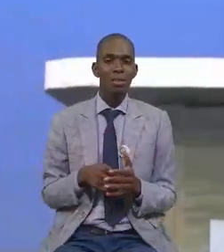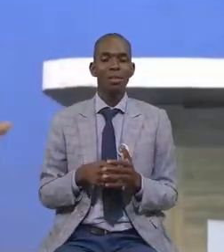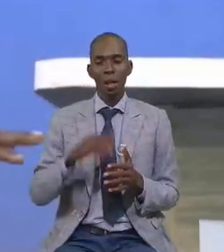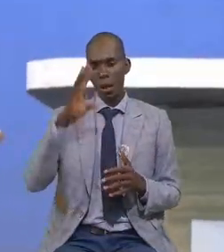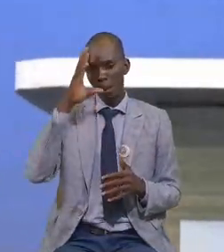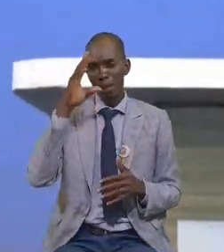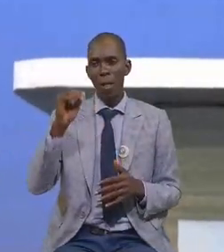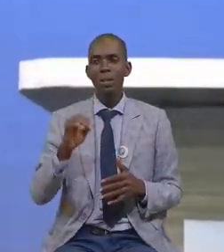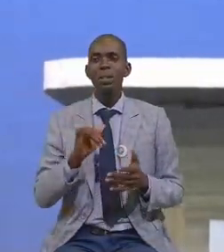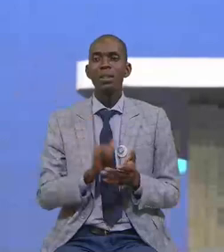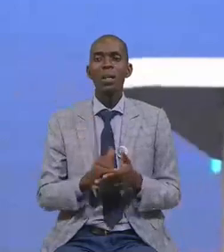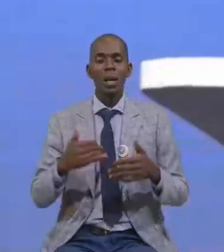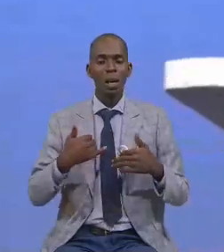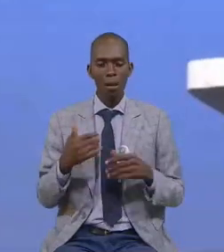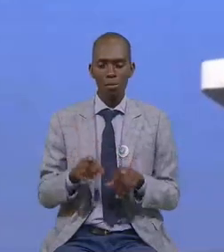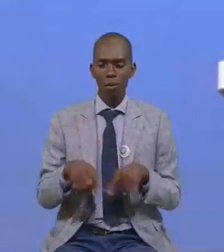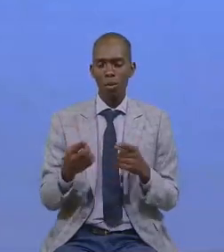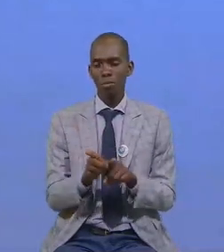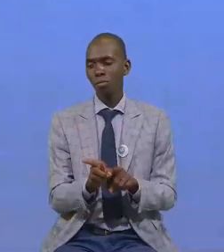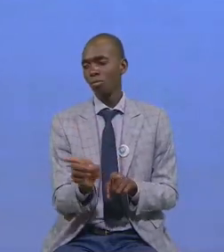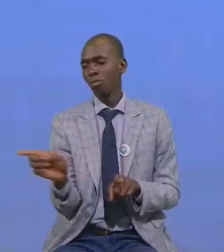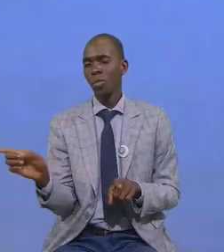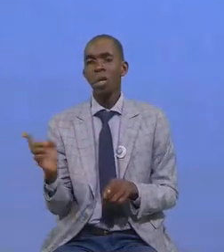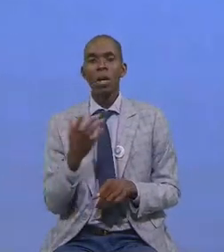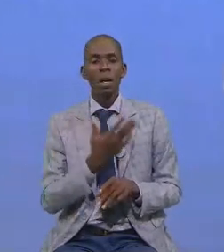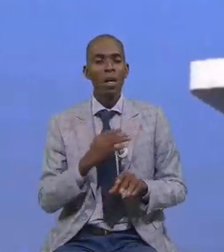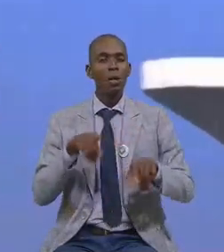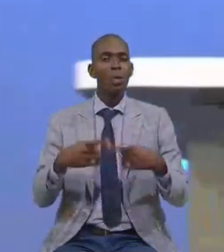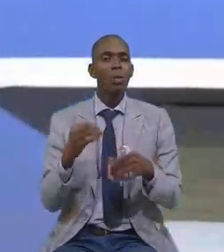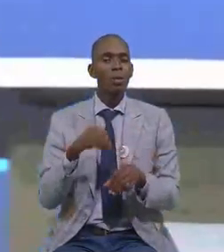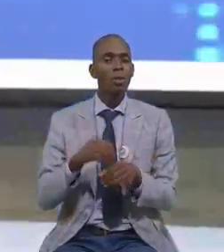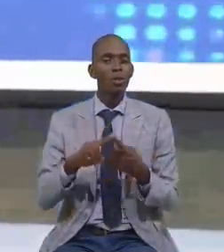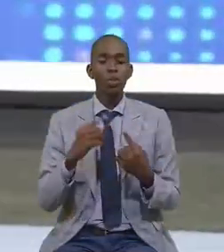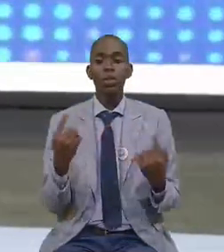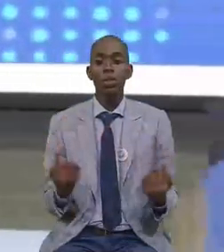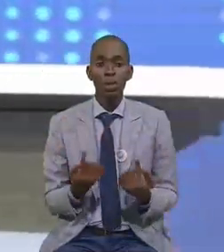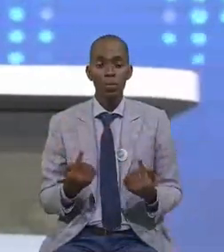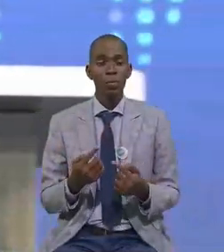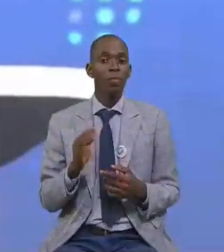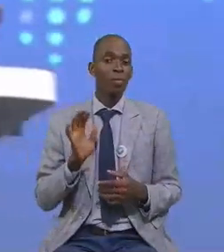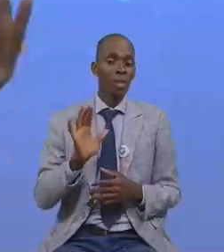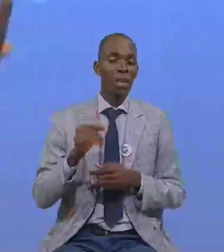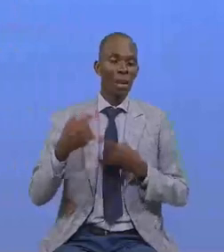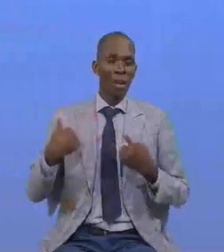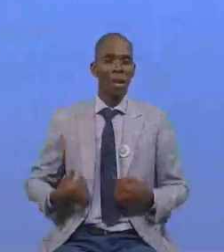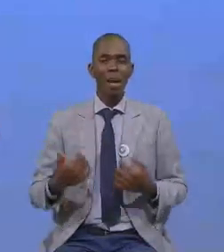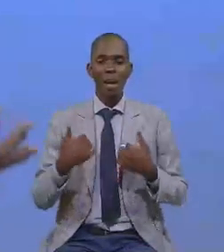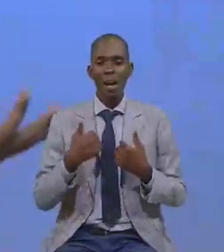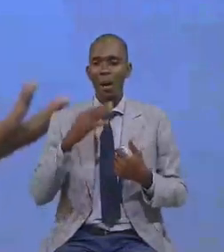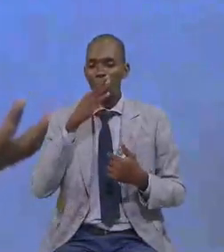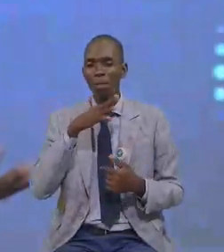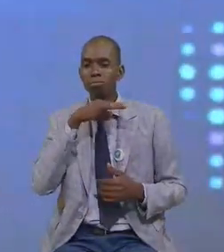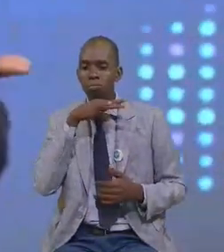homme qui s'était égaré et s'était plongé dans le péché, son cœur était